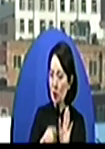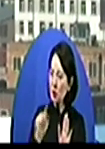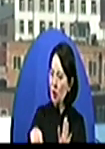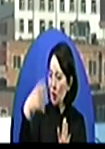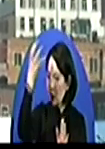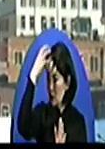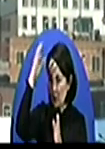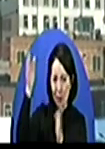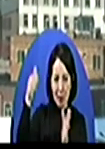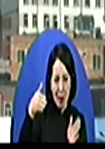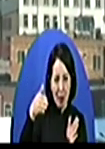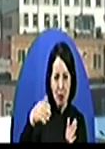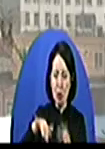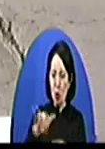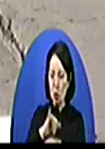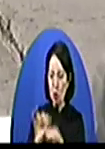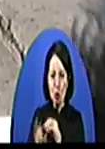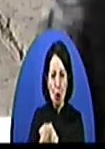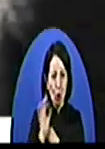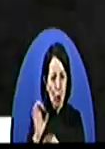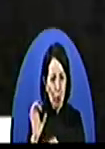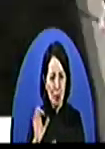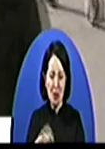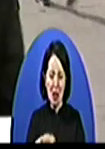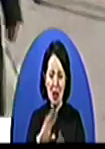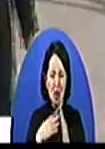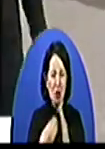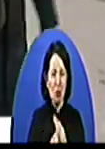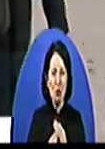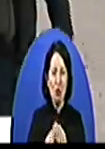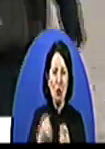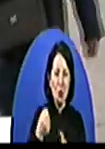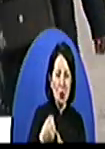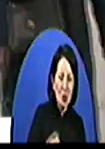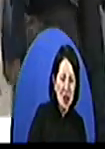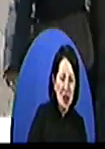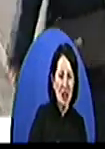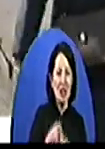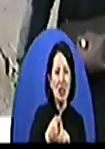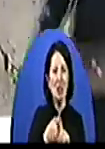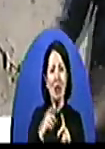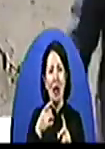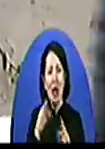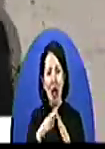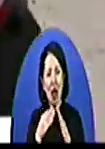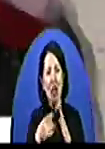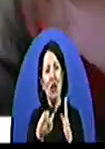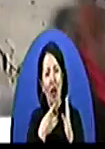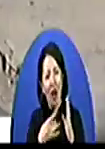улсын онцгой комисс гэр бүлийн хүчирхийлэл ахуйн хүрээний архитектийн суур шалтгаантай тэмцэх, зорилттой бүлэг